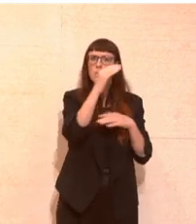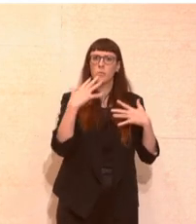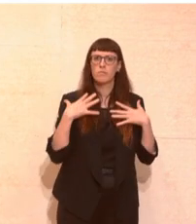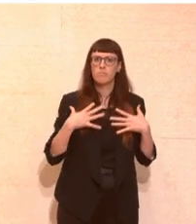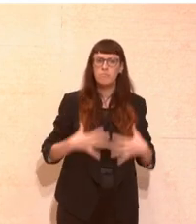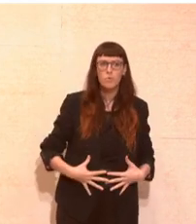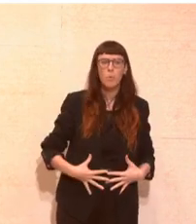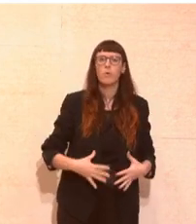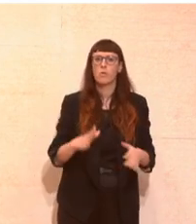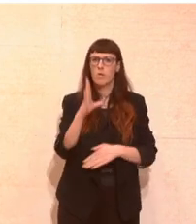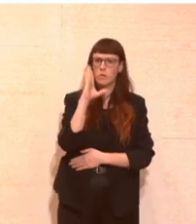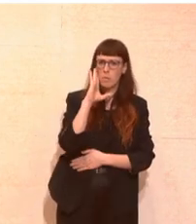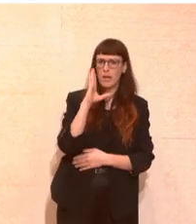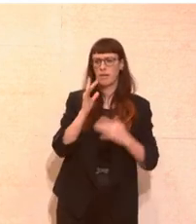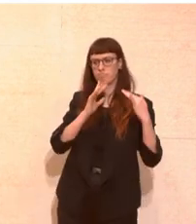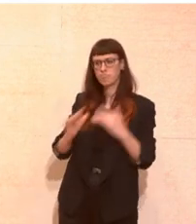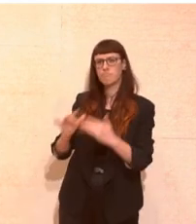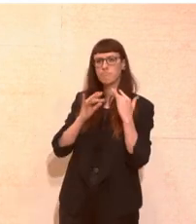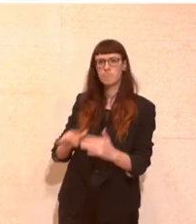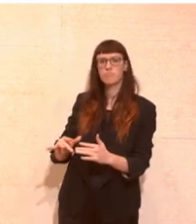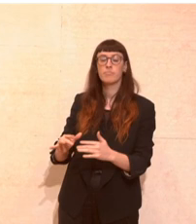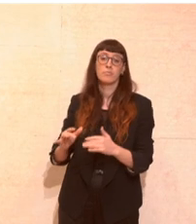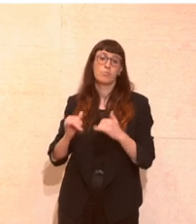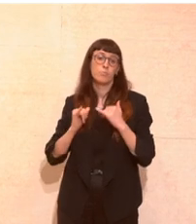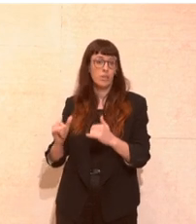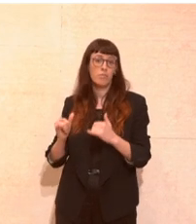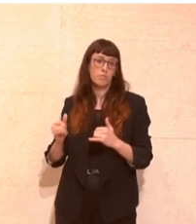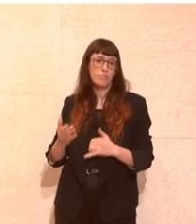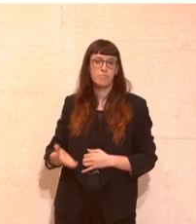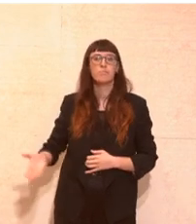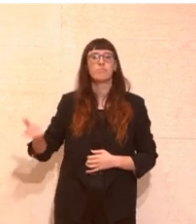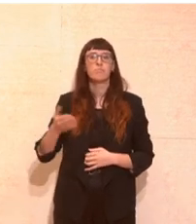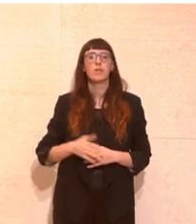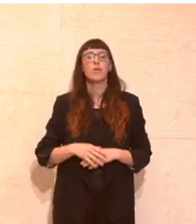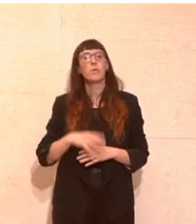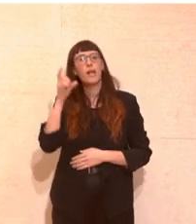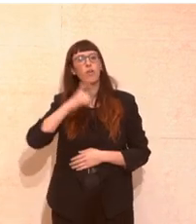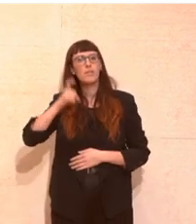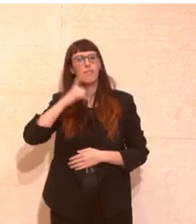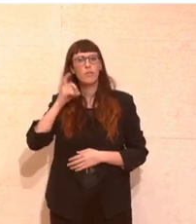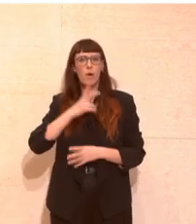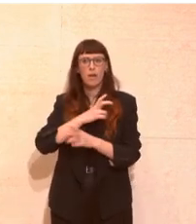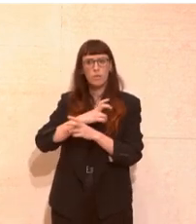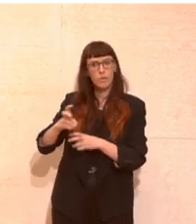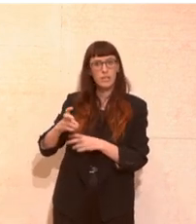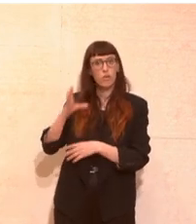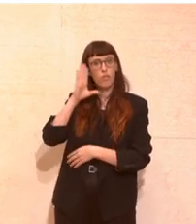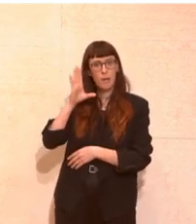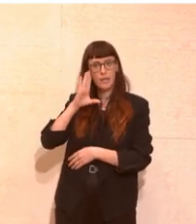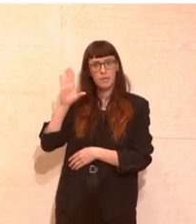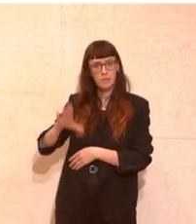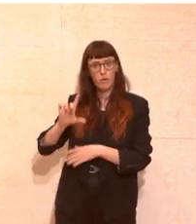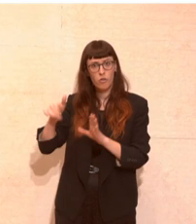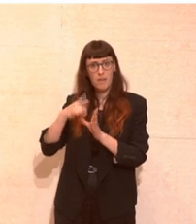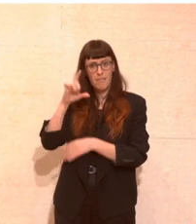transmettre beaucoup aux enfants. Et donc, une enquête de l'Institut national du sommeil et de la vigilance menée en 2020 a montré que pour la première fois en 30 ans, les